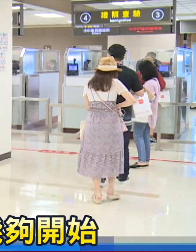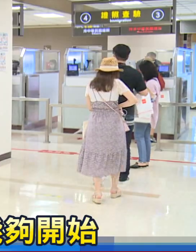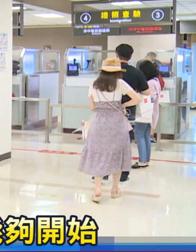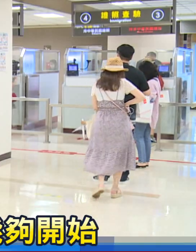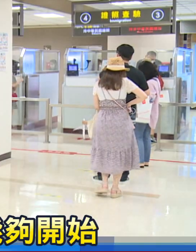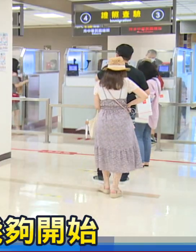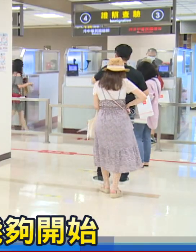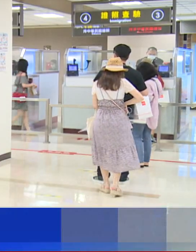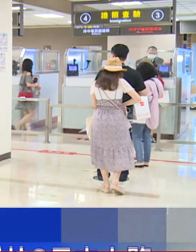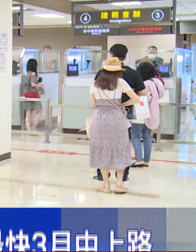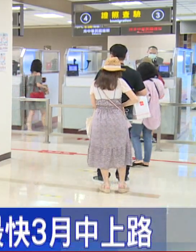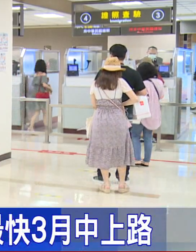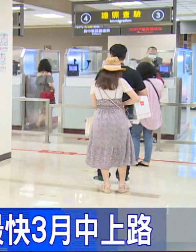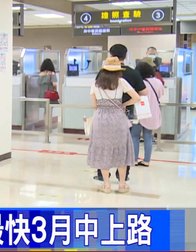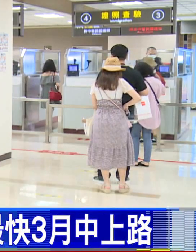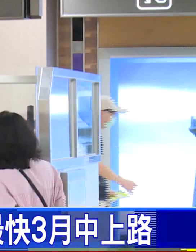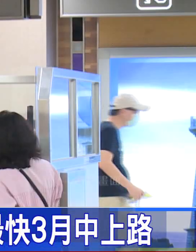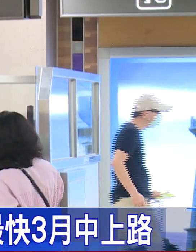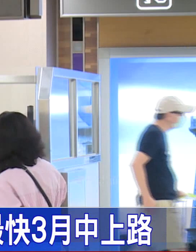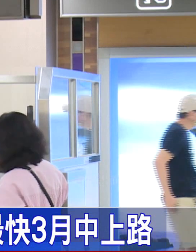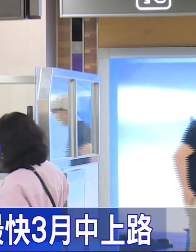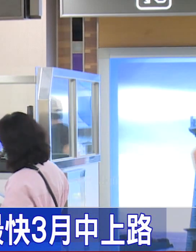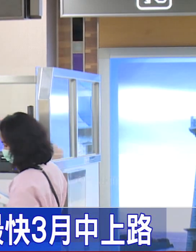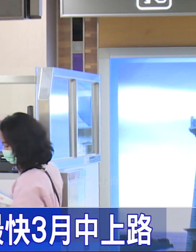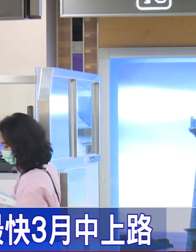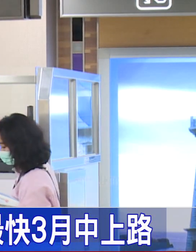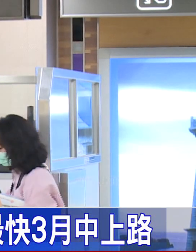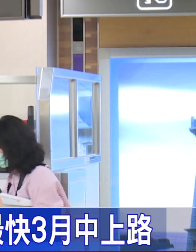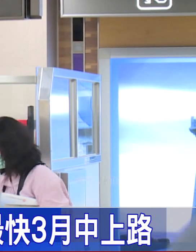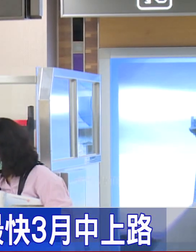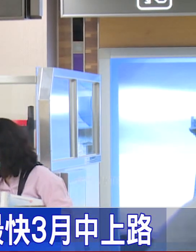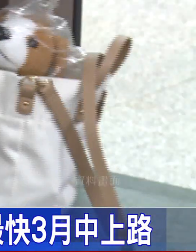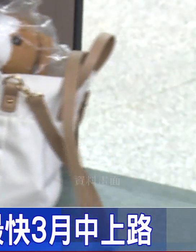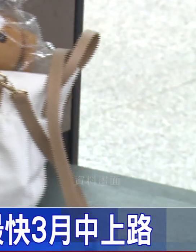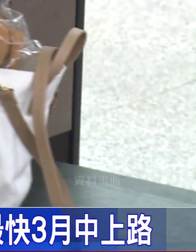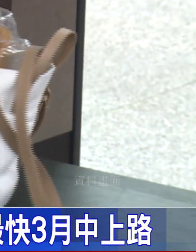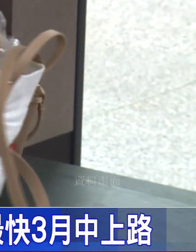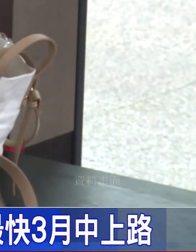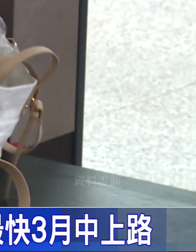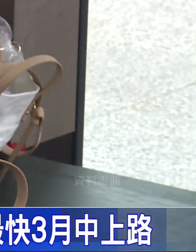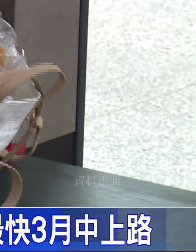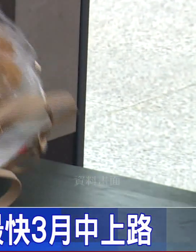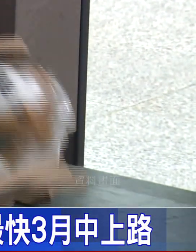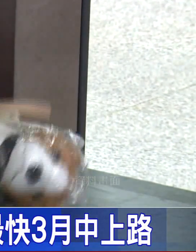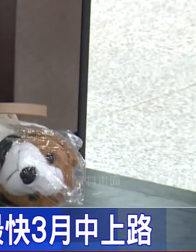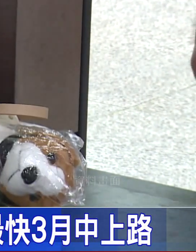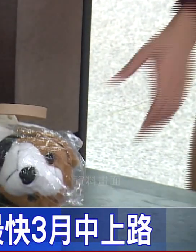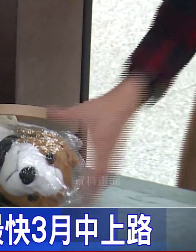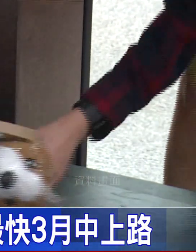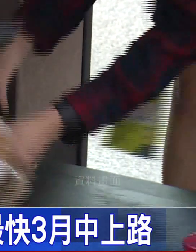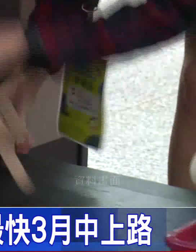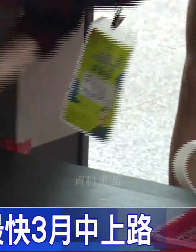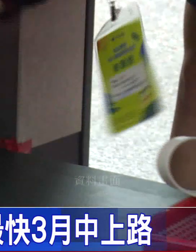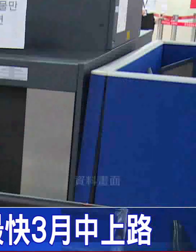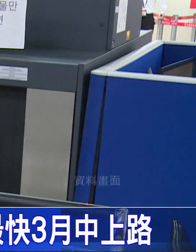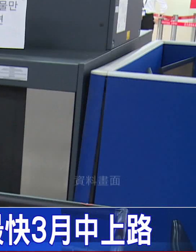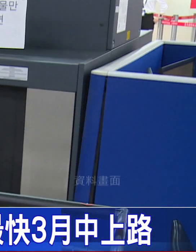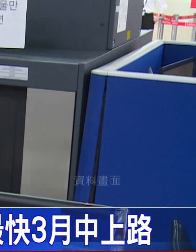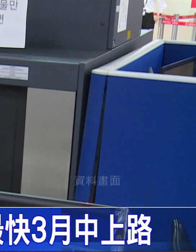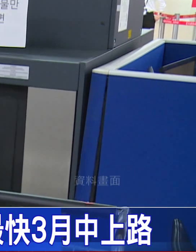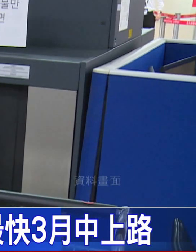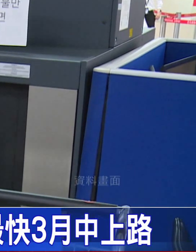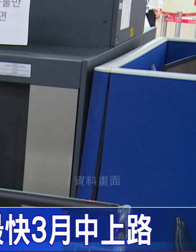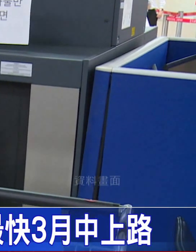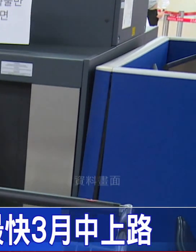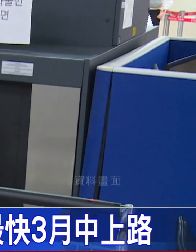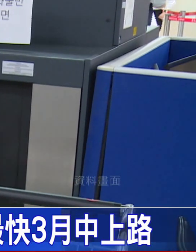始。 新制拍板目前不会硬性规定入境者要完整接种疫苗，但是否要继续附上登机前2天 PCR 阴性